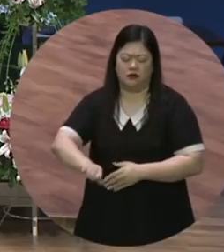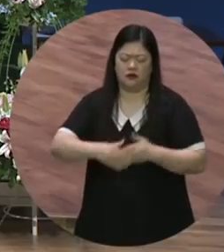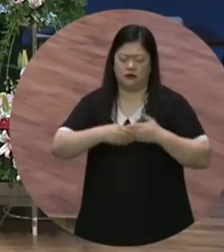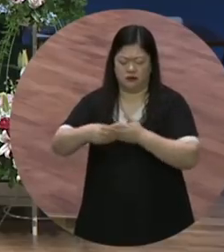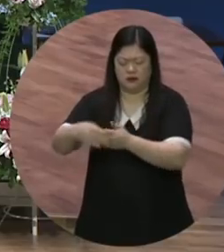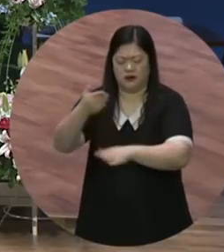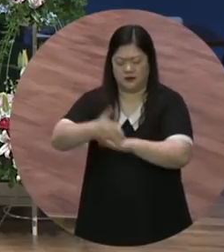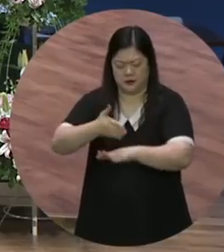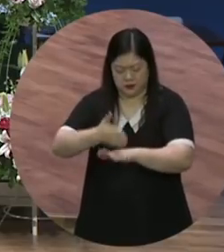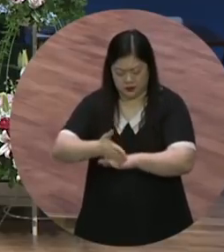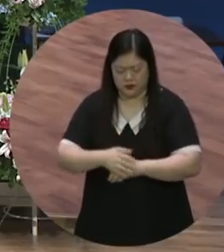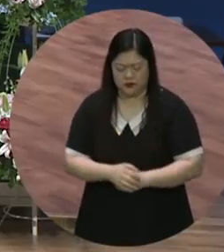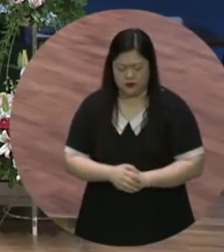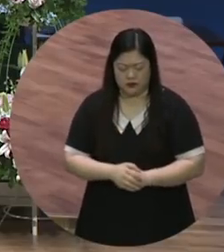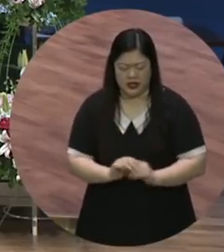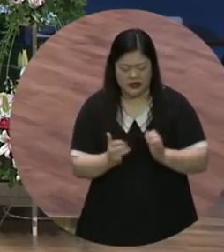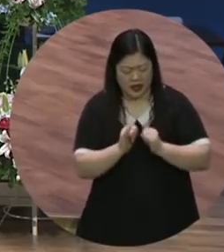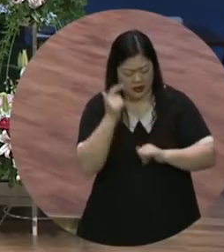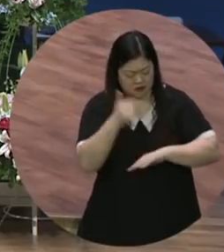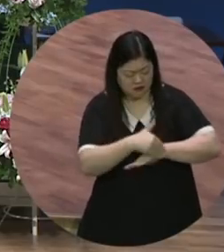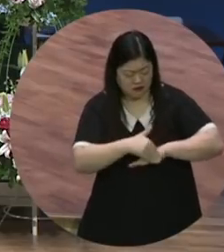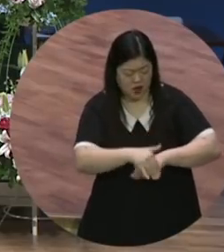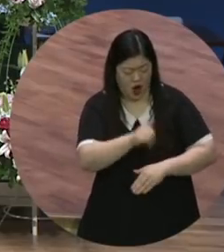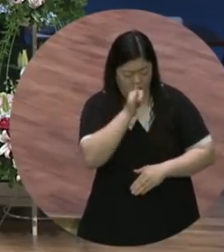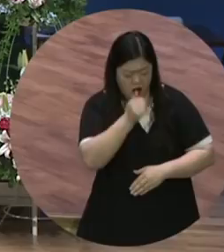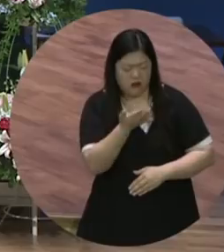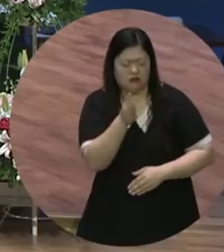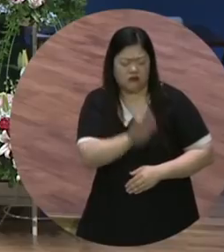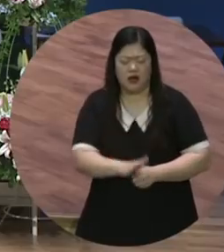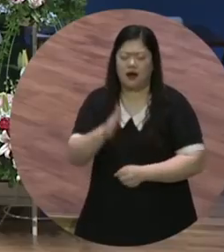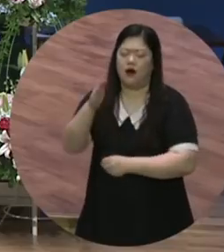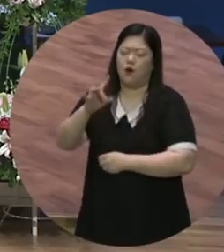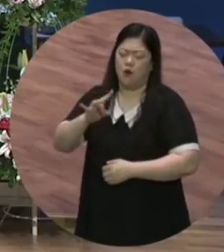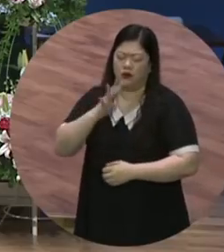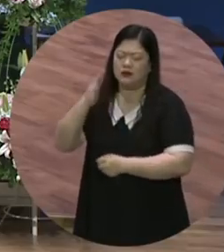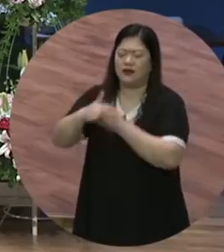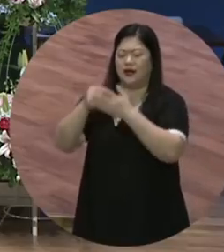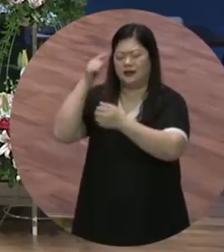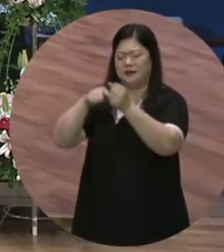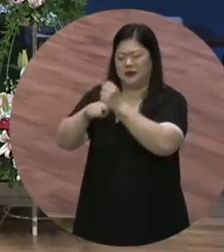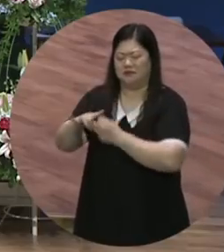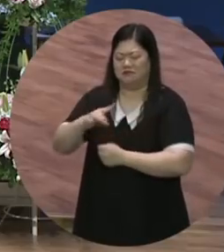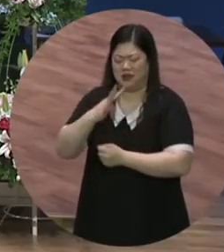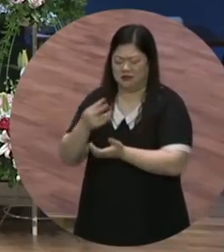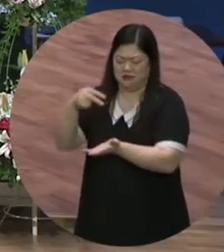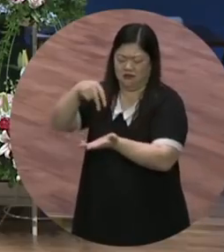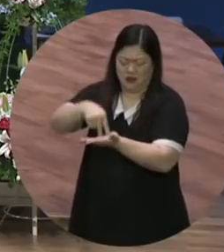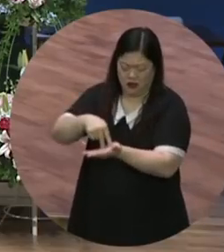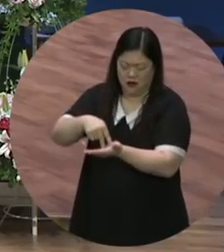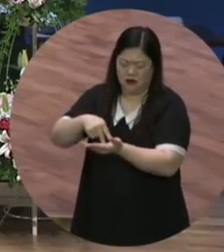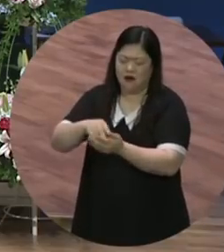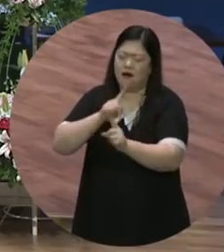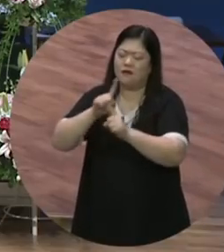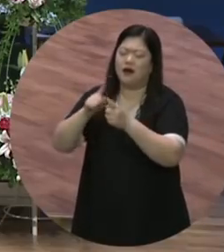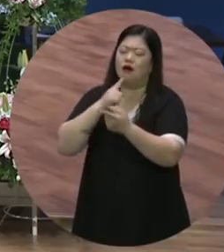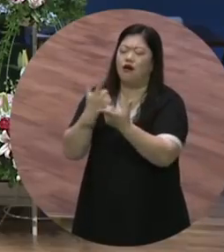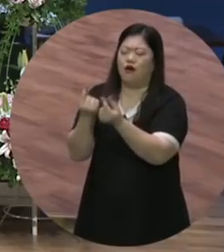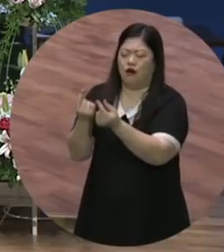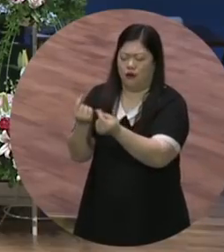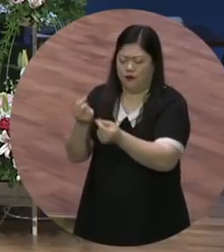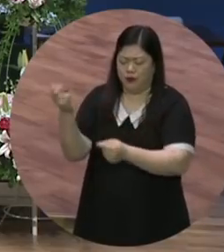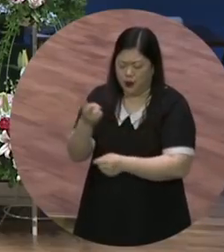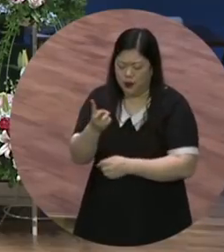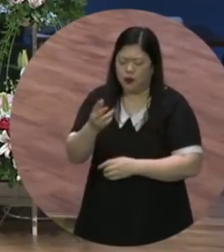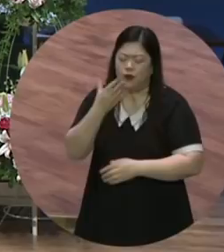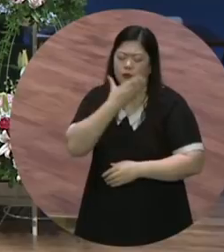있어도 오직 여호와의 뜻만이 완전히 서리란 사천말씀운동과 237 나라의 복음운동화에 쓰임받게 하신